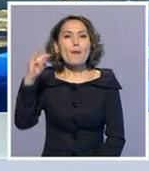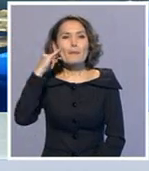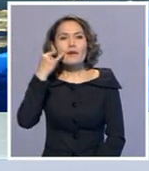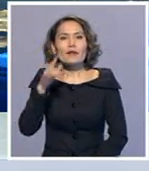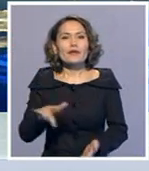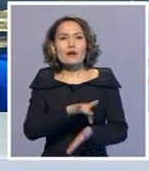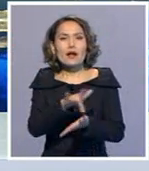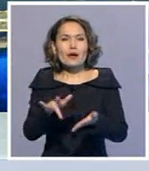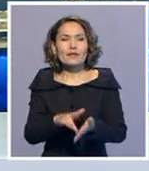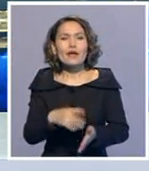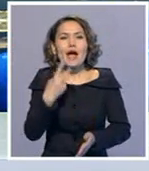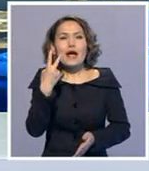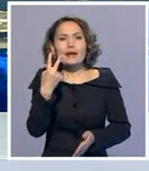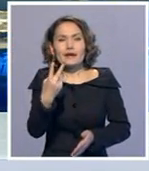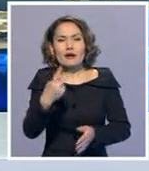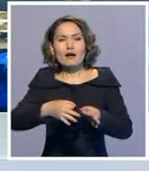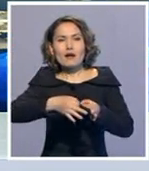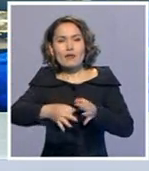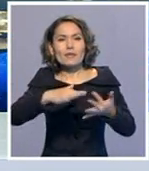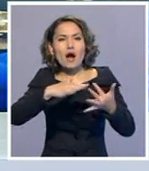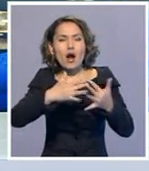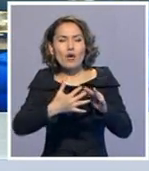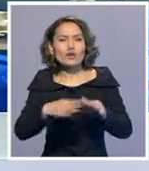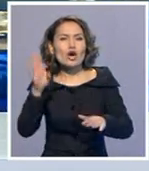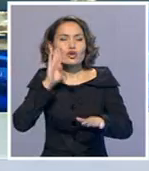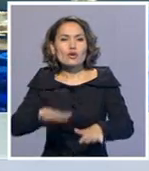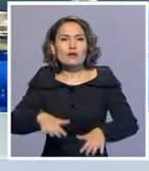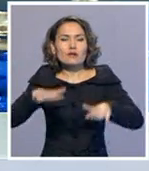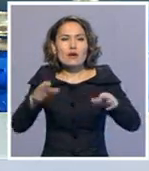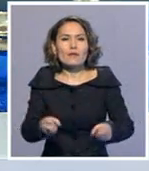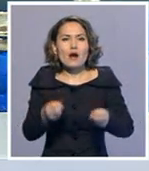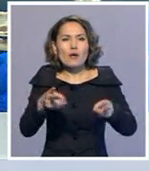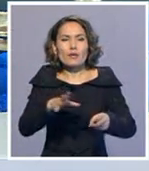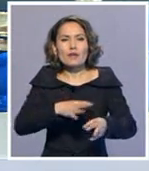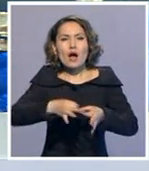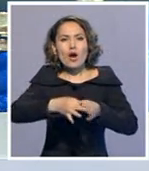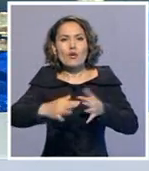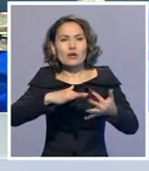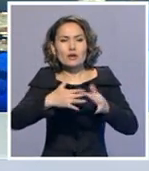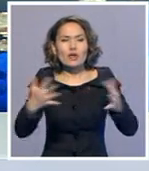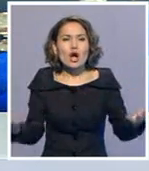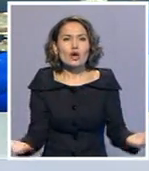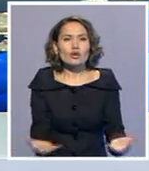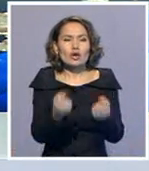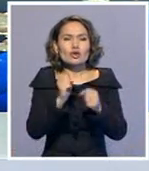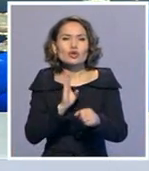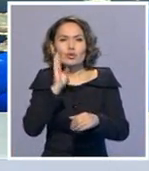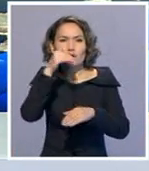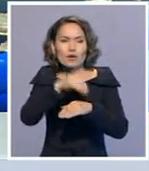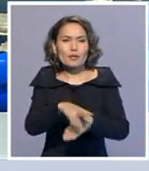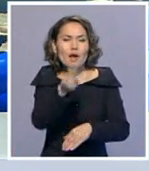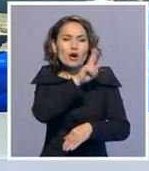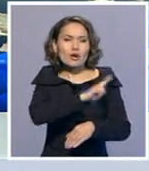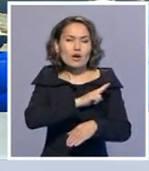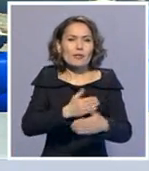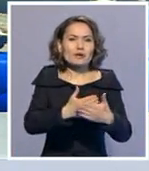Павлодарда екі бірдей елді мекенде су басу қаупі бар. Баянауыл ауданы Қараашы елді мекен аумағында құтқарушылар екі күн бойы болып